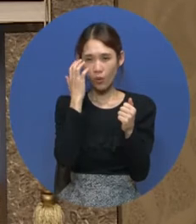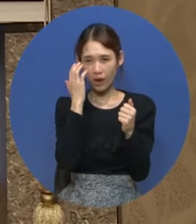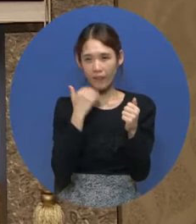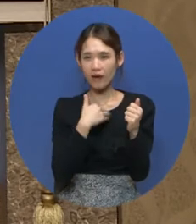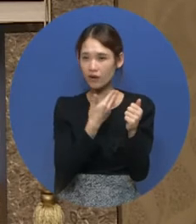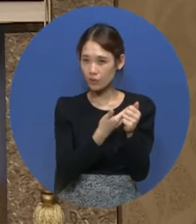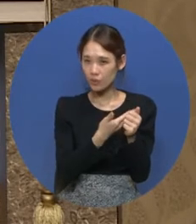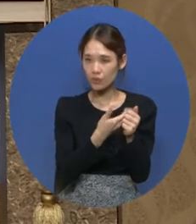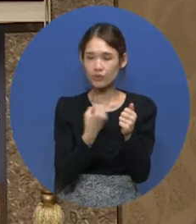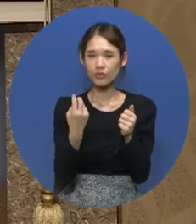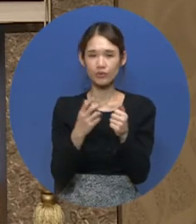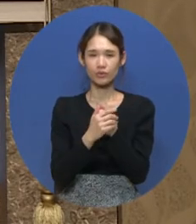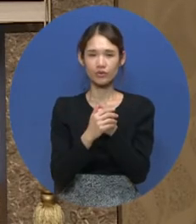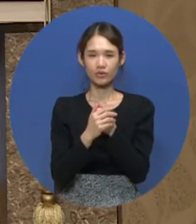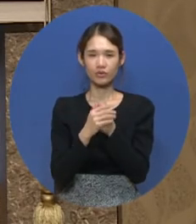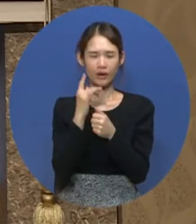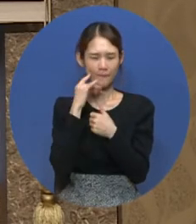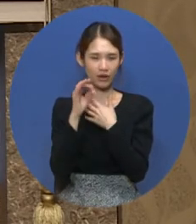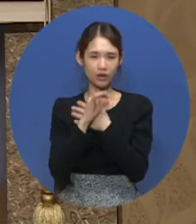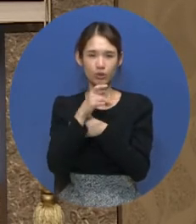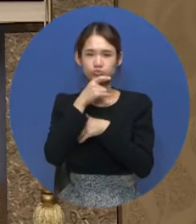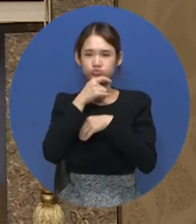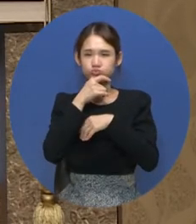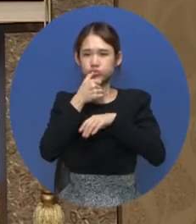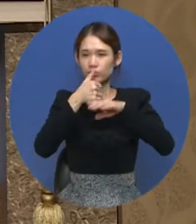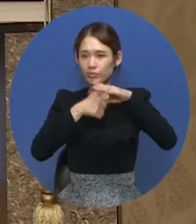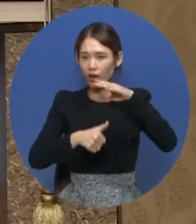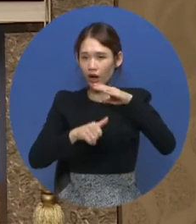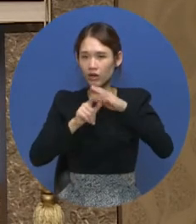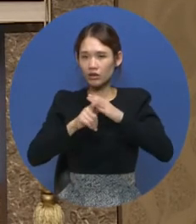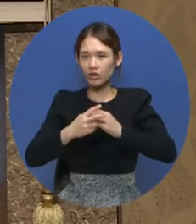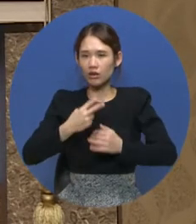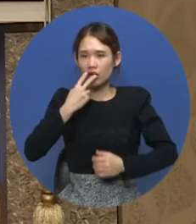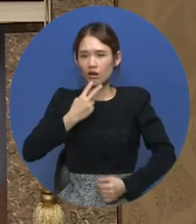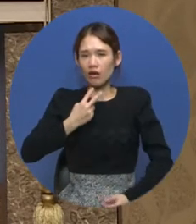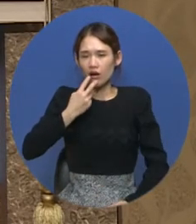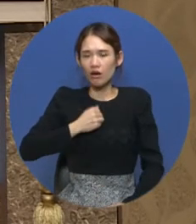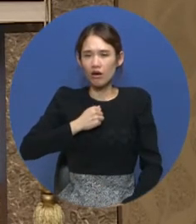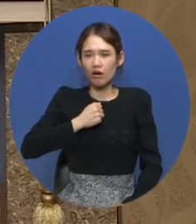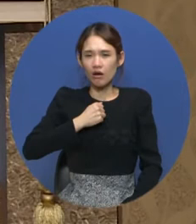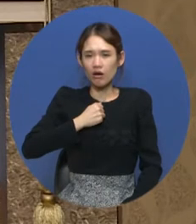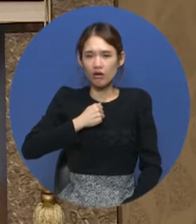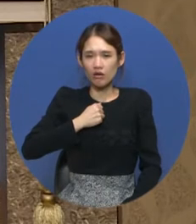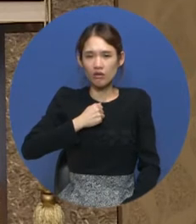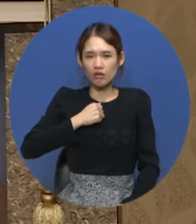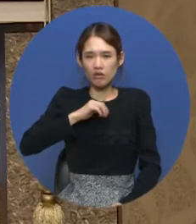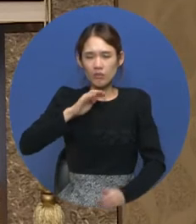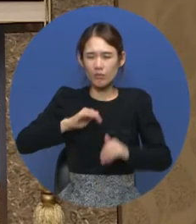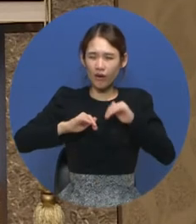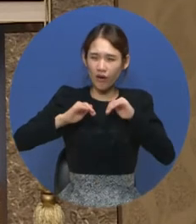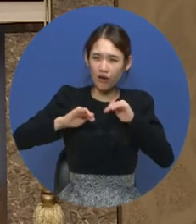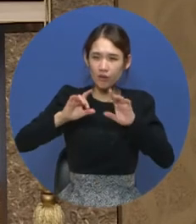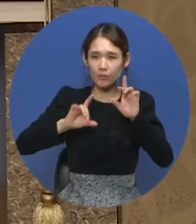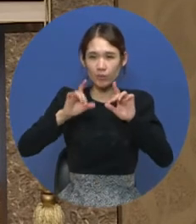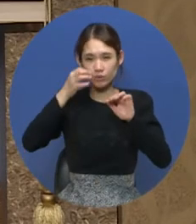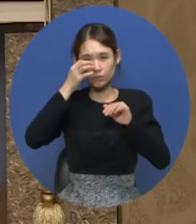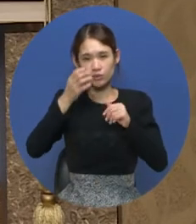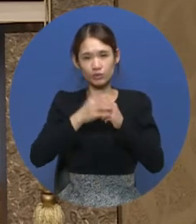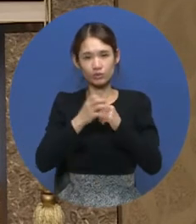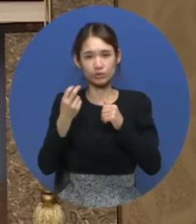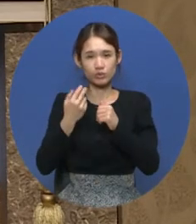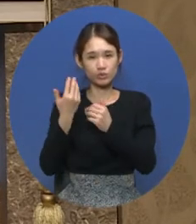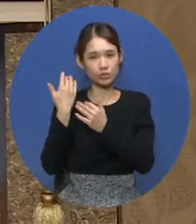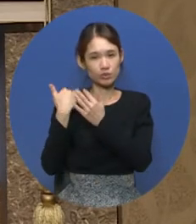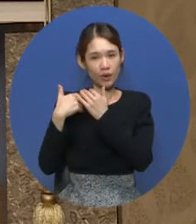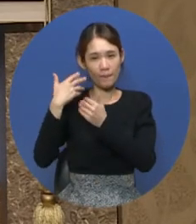그 만약에 물에 빠졌을때 스윙 혼란에서 헐떡거리는 모습 줘 그런 모습들 같은거 그 다음에 우리가 뒤에다가 는